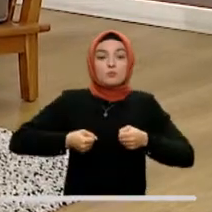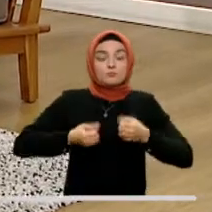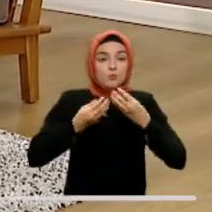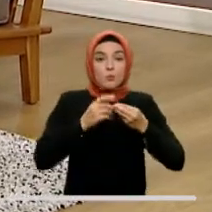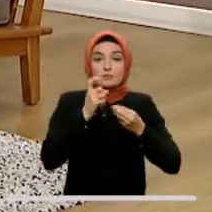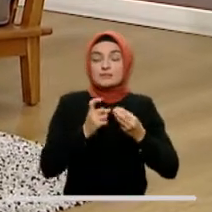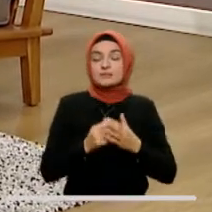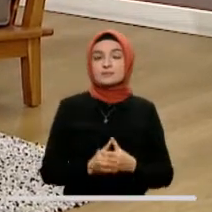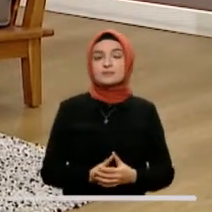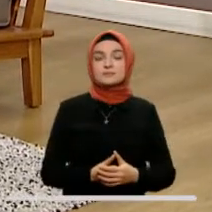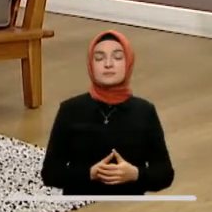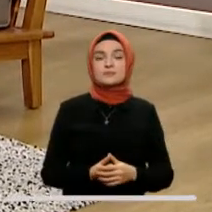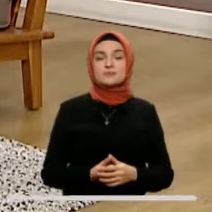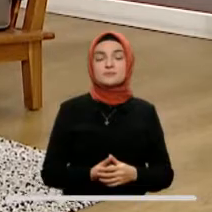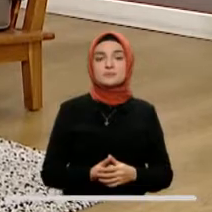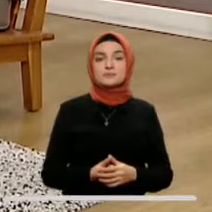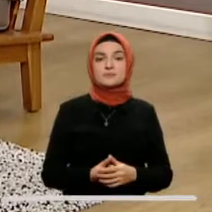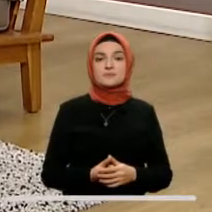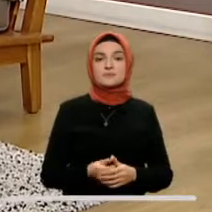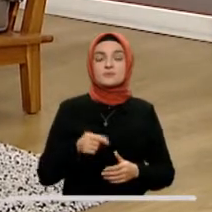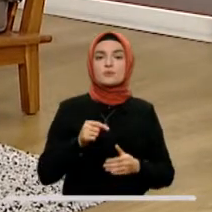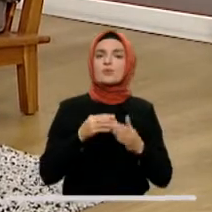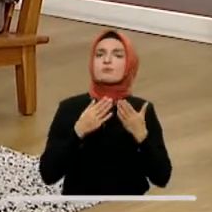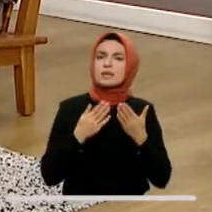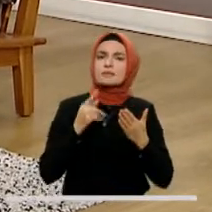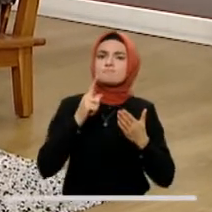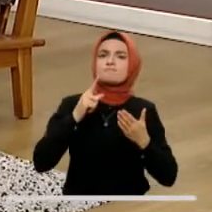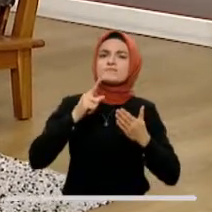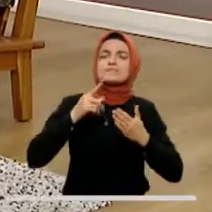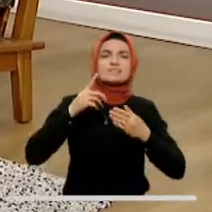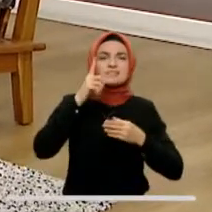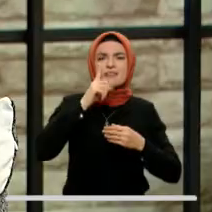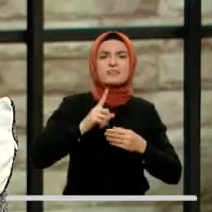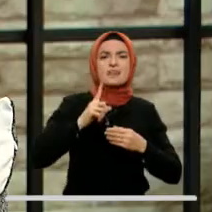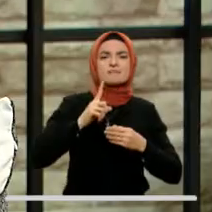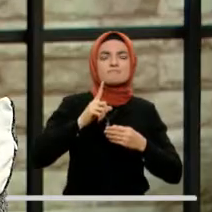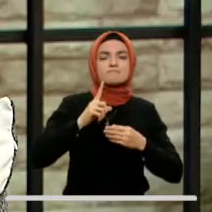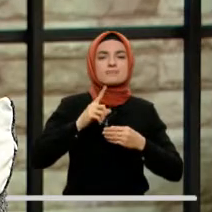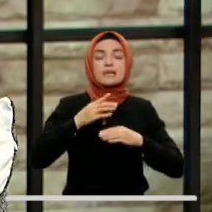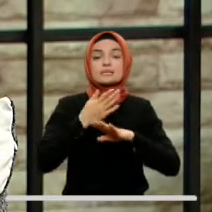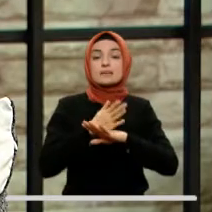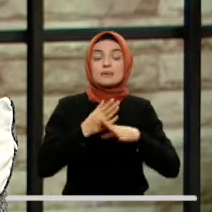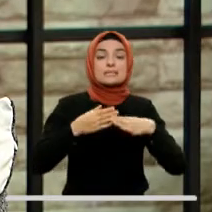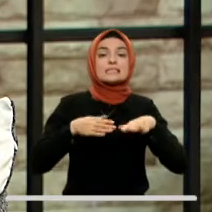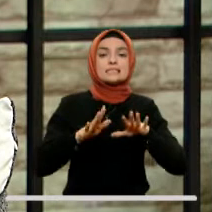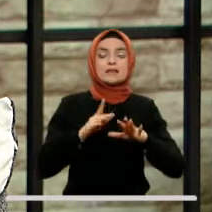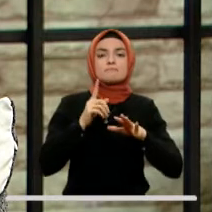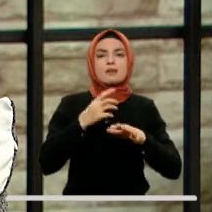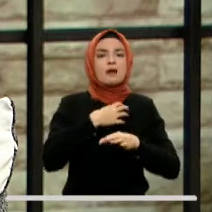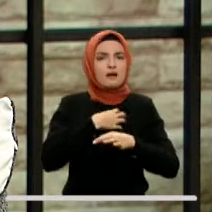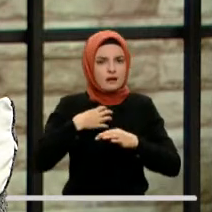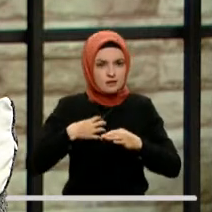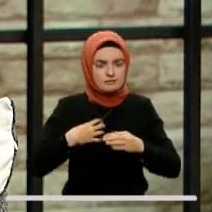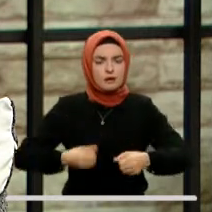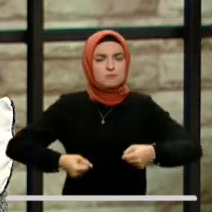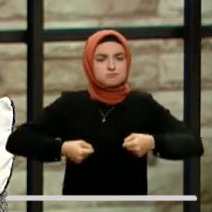olma olduğunda? Şöyle ki aslında tek bir sebebe bağlamak çok anlamlı değil. Yani sadece işte atıyorum anne